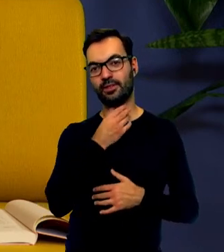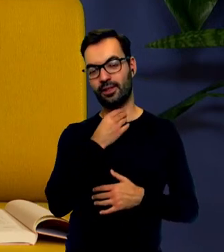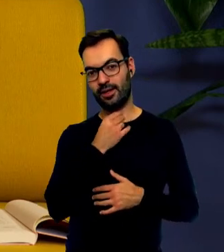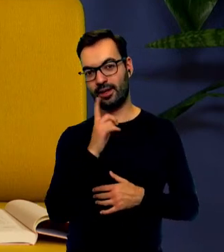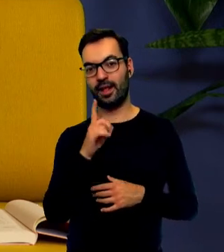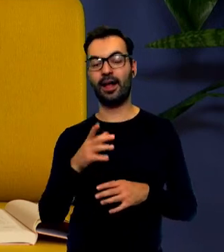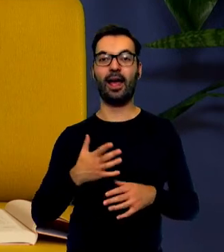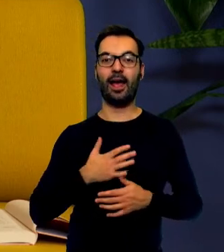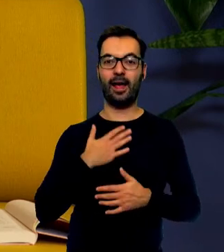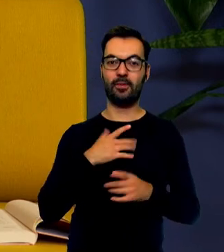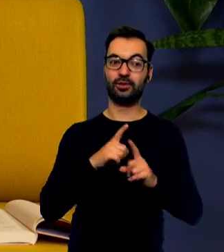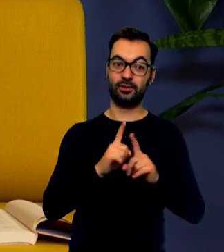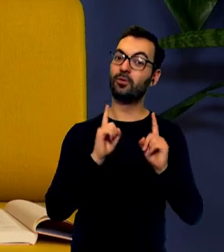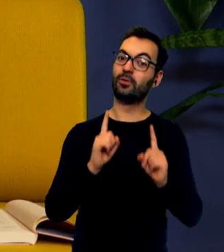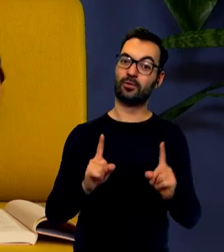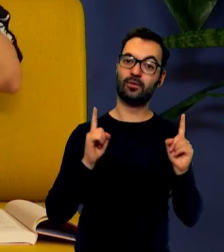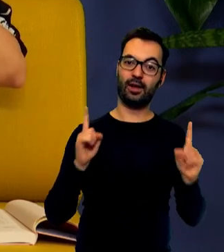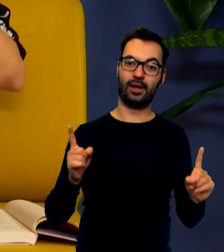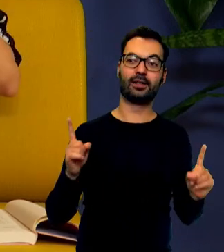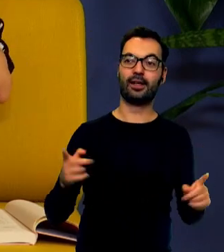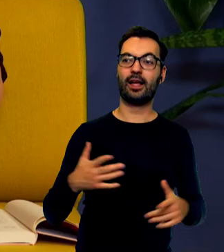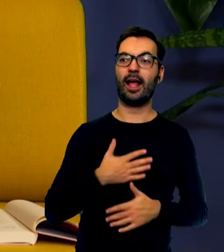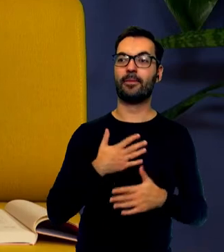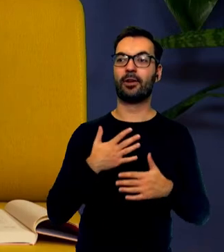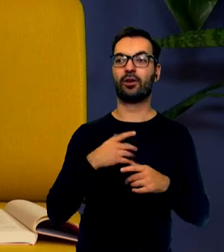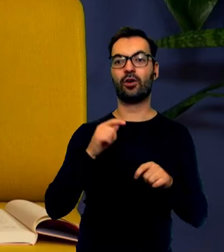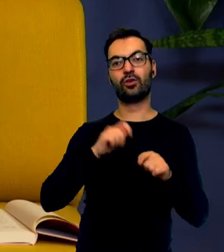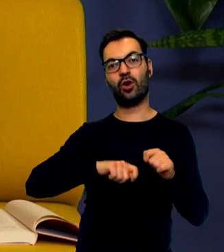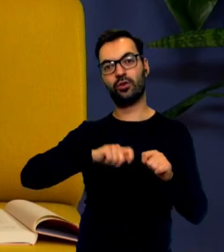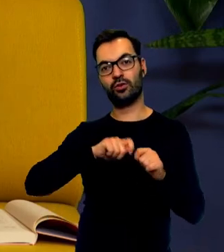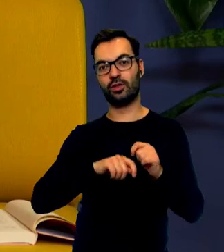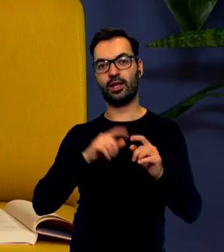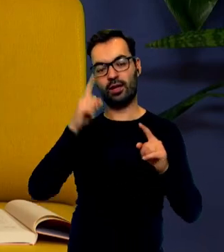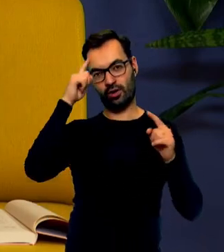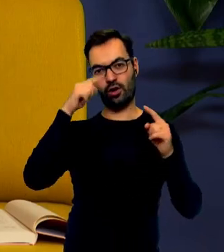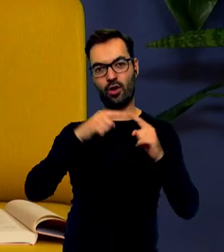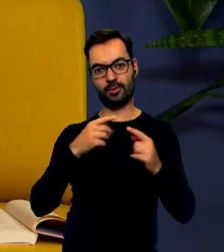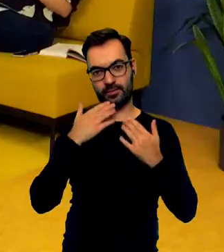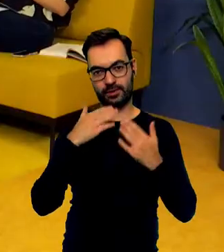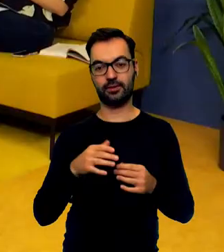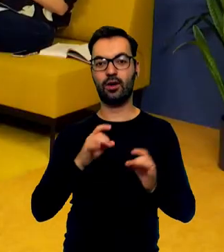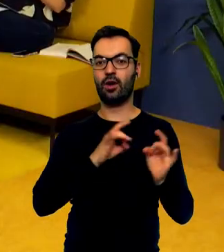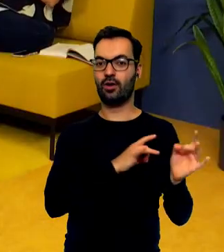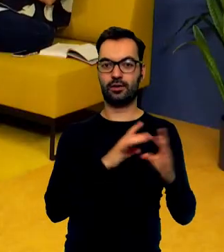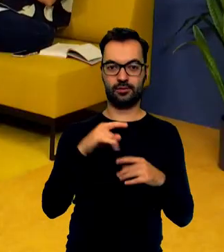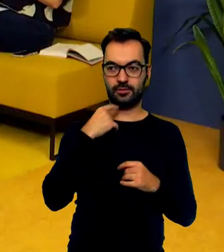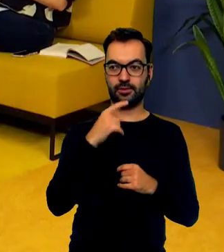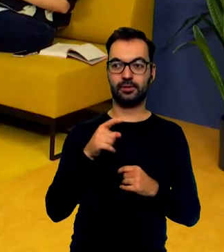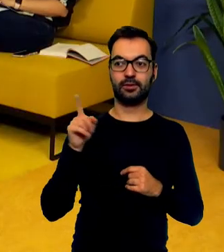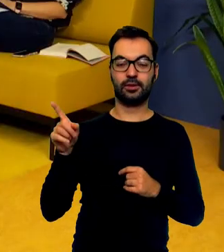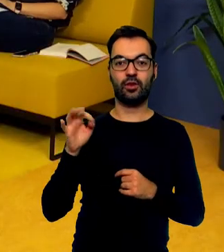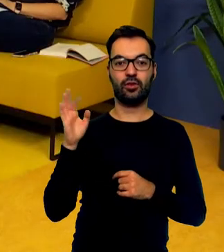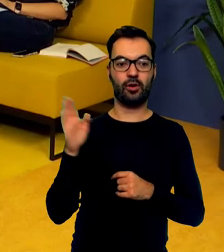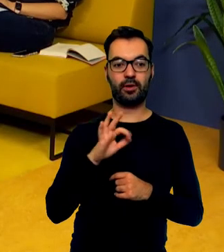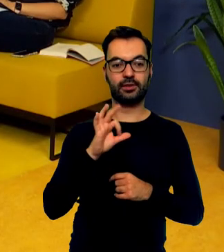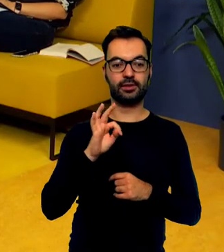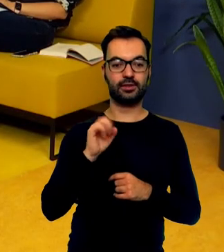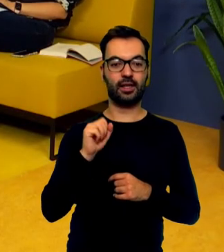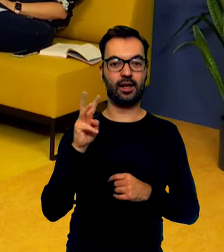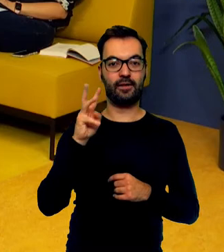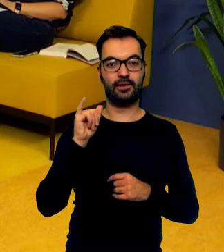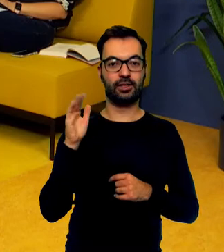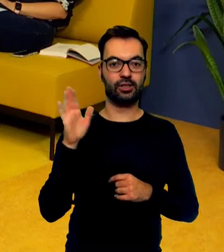przed emocjami ty też przestrzegasz, żeby jednak emocje kontrolować racjonalnością. Od razu Państwu powiem, że siedzący tutaj Tomasz